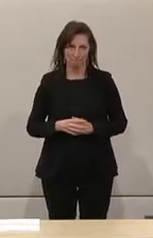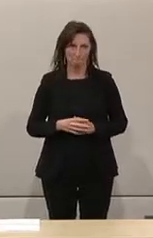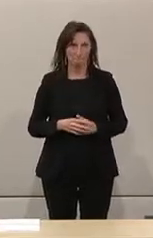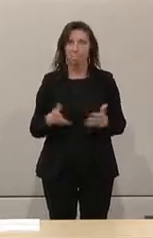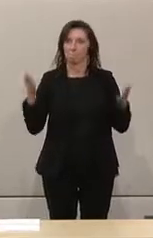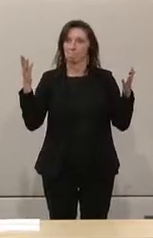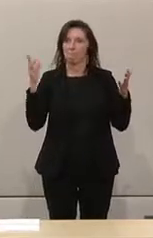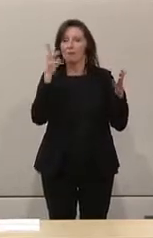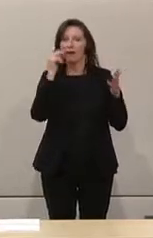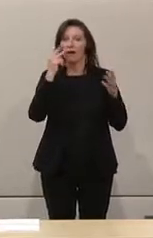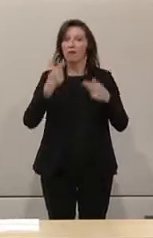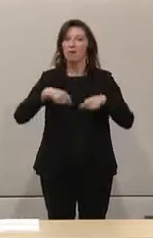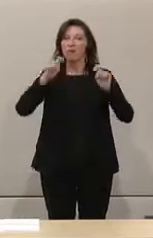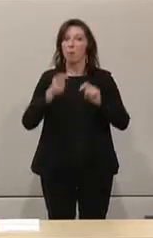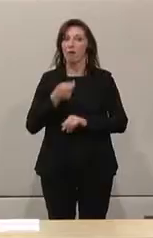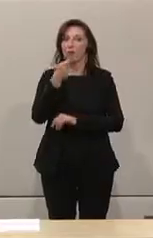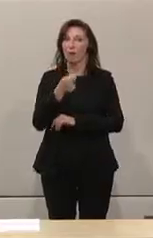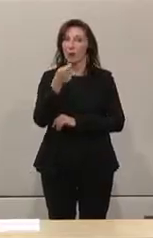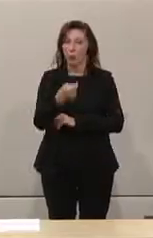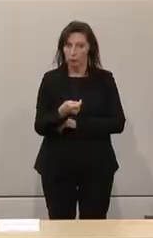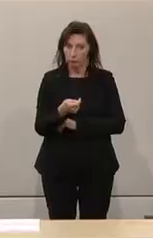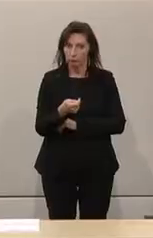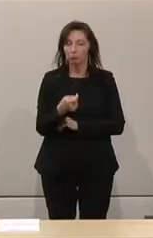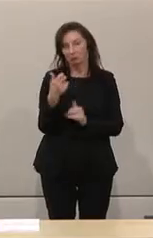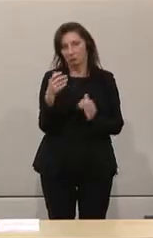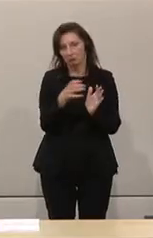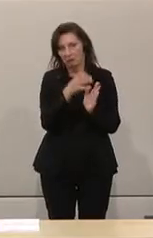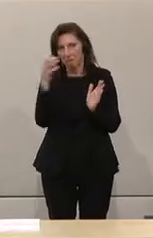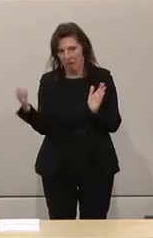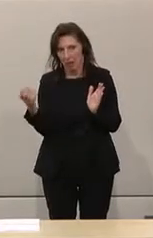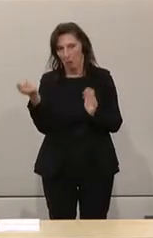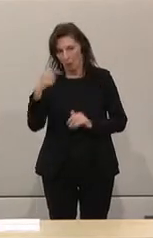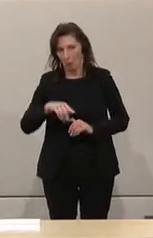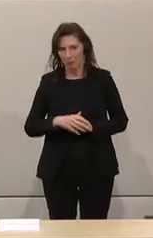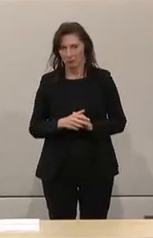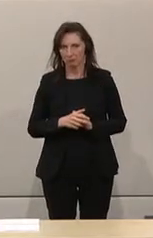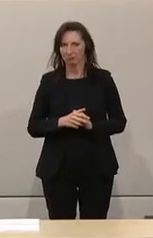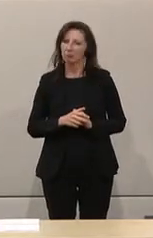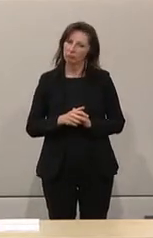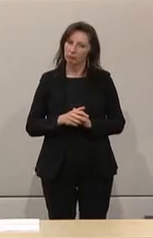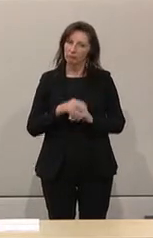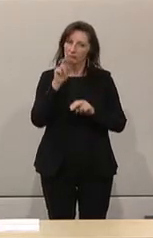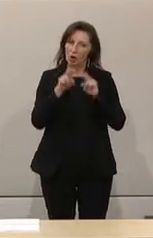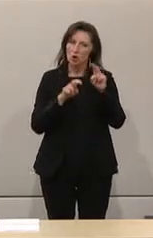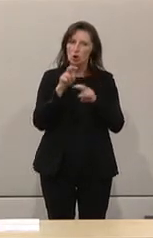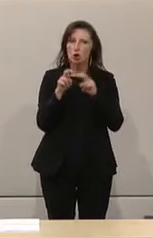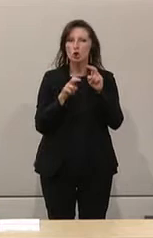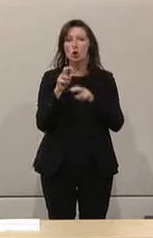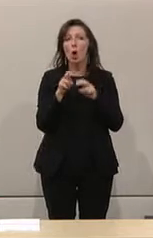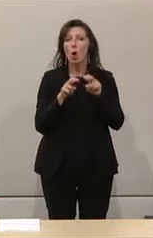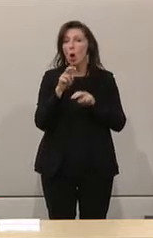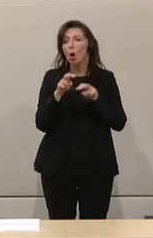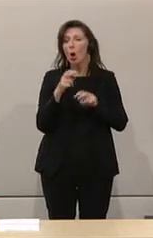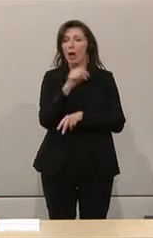die Wohnbauförderung wird jetzt verlängert. Es gibt eine kleine Steuerautonomie für die